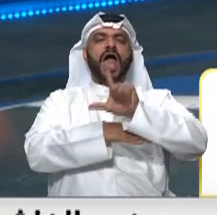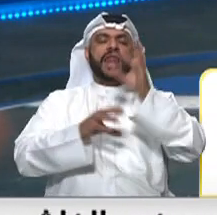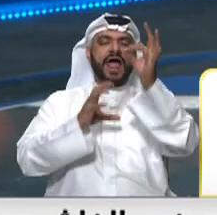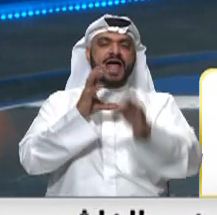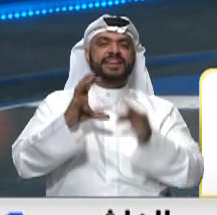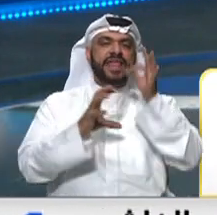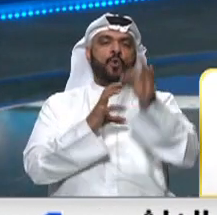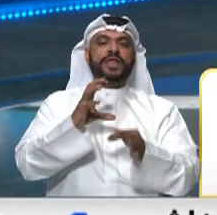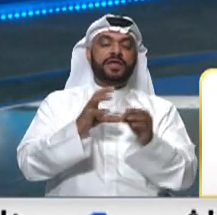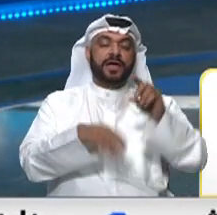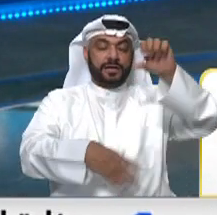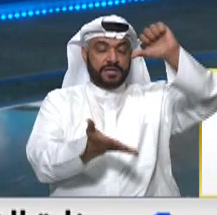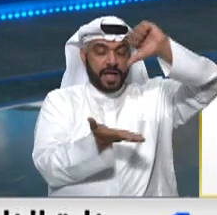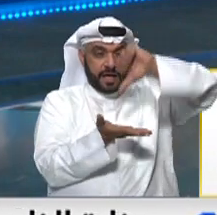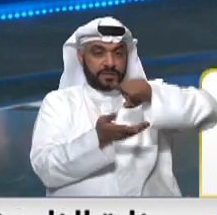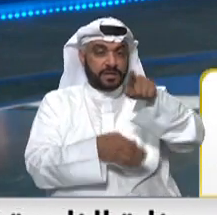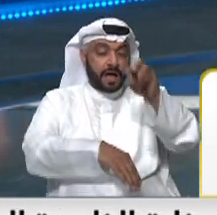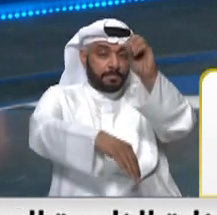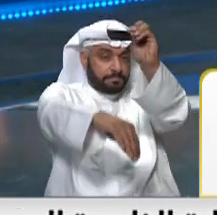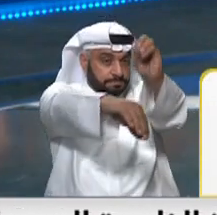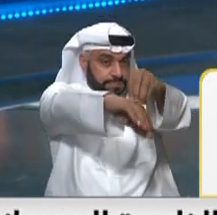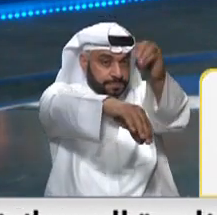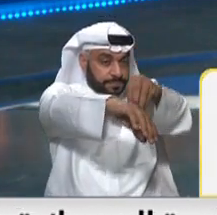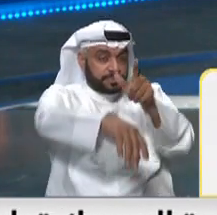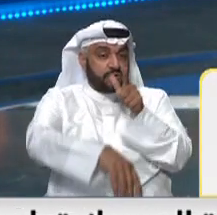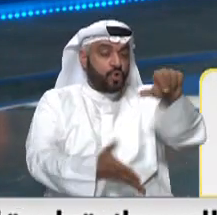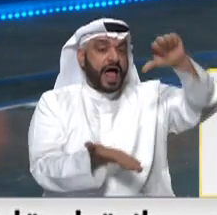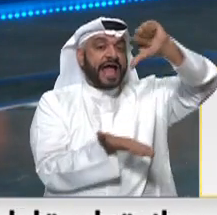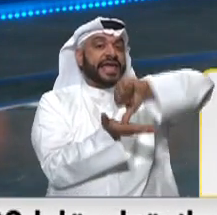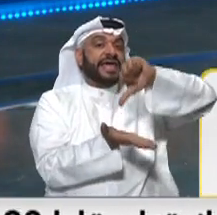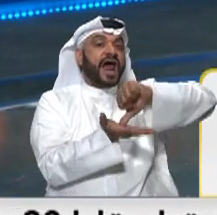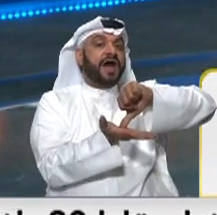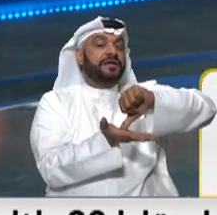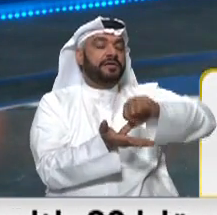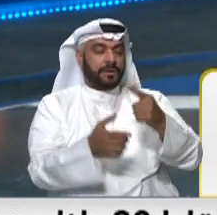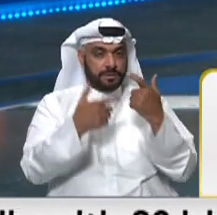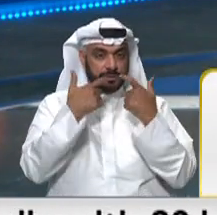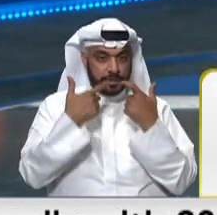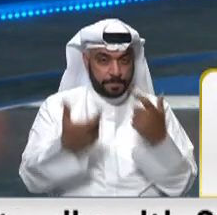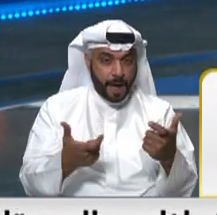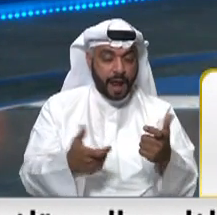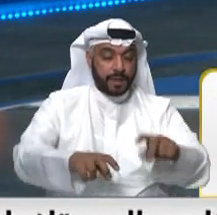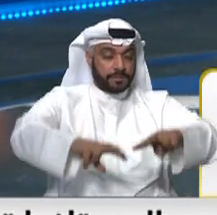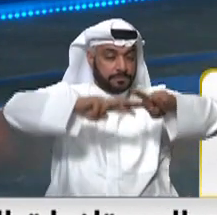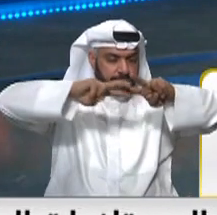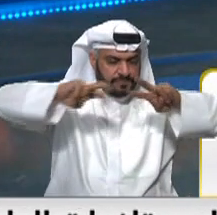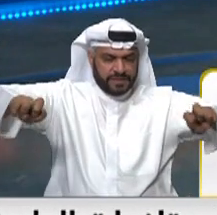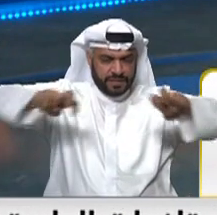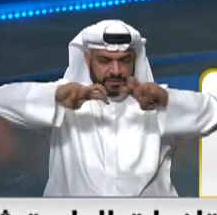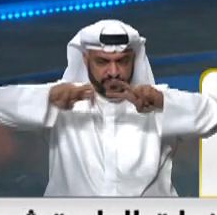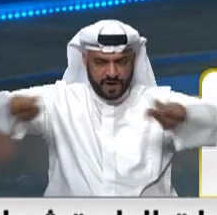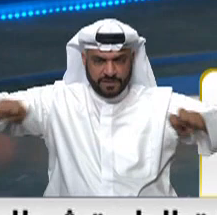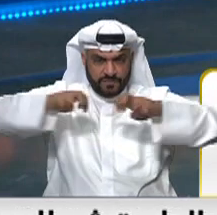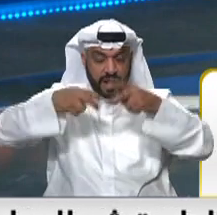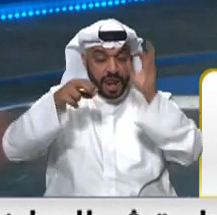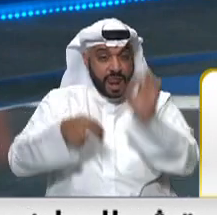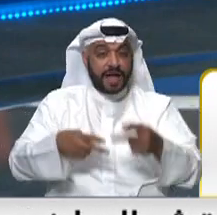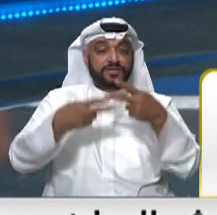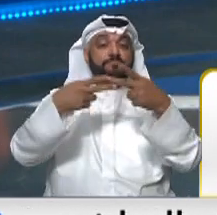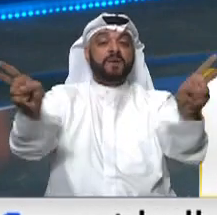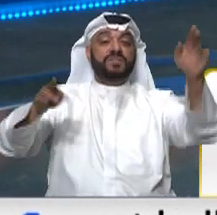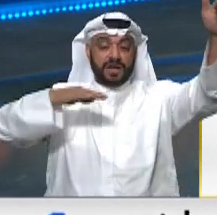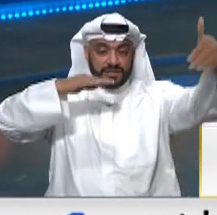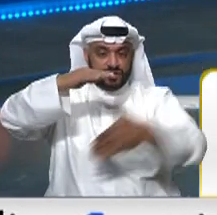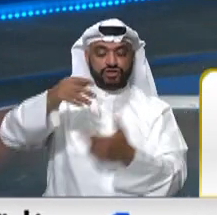دعا ايران مره اخرى لتفسير اثار يورانيوم عثر عليها في مواقع عبر غير